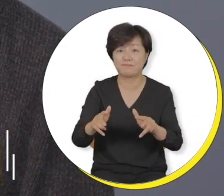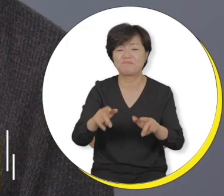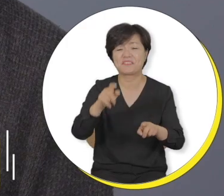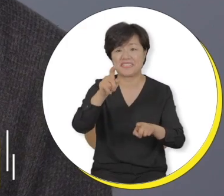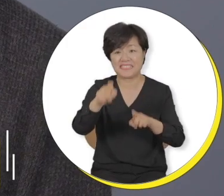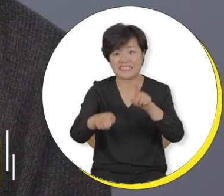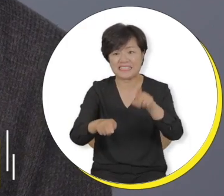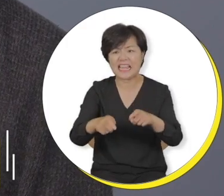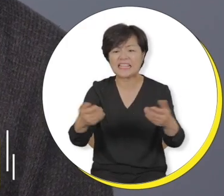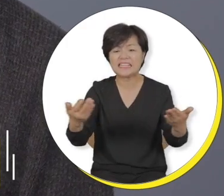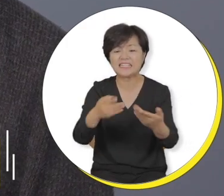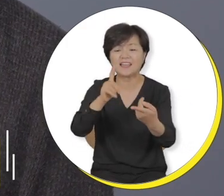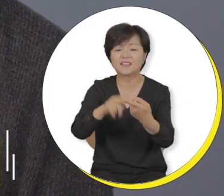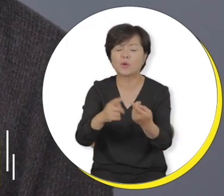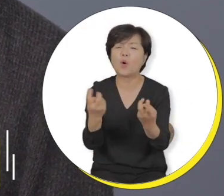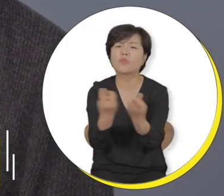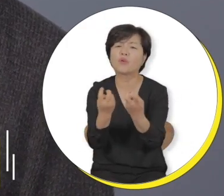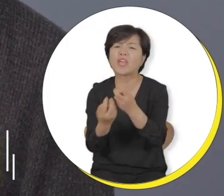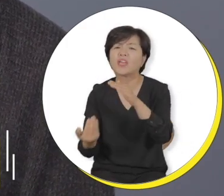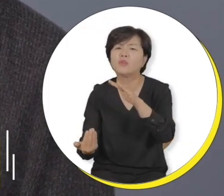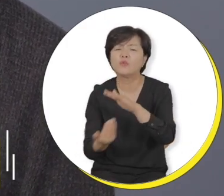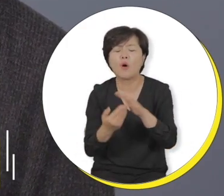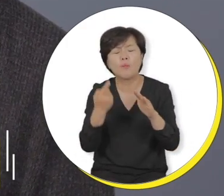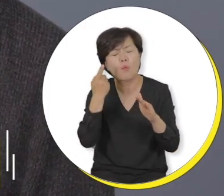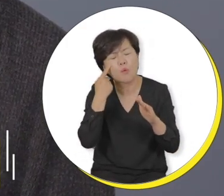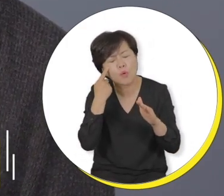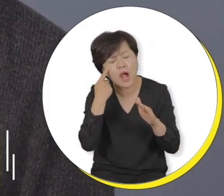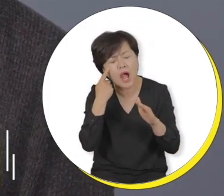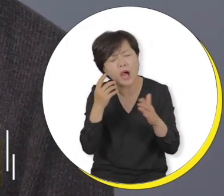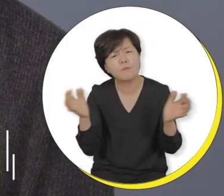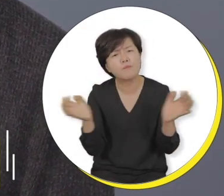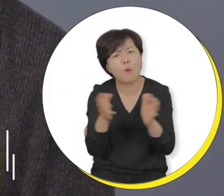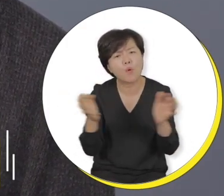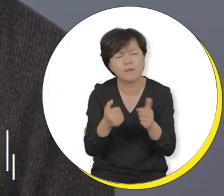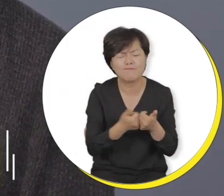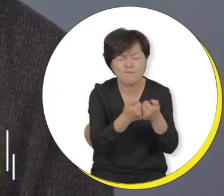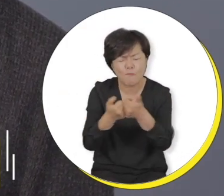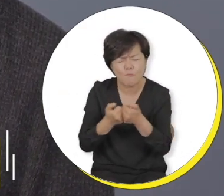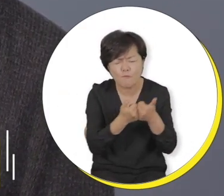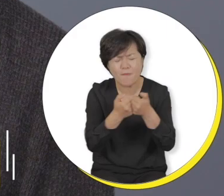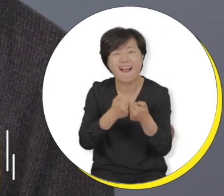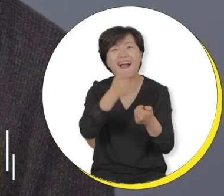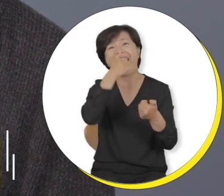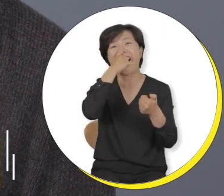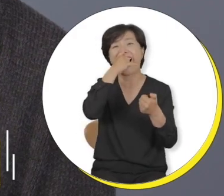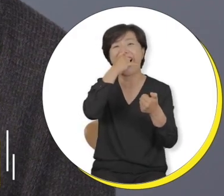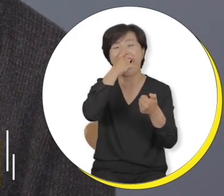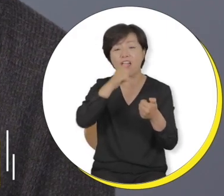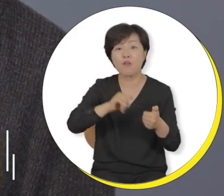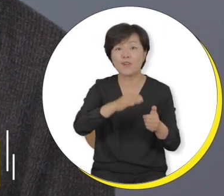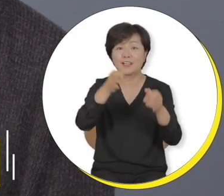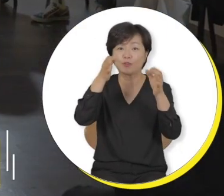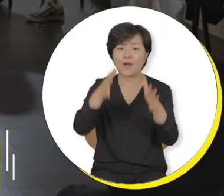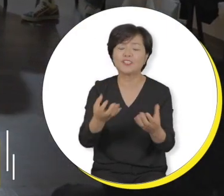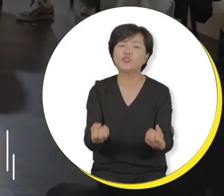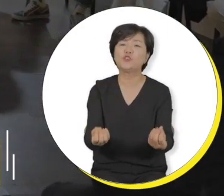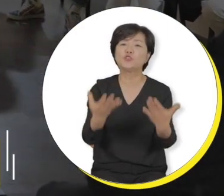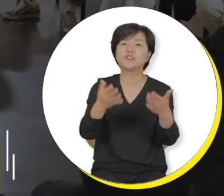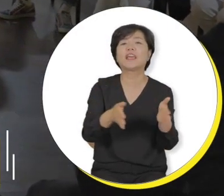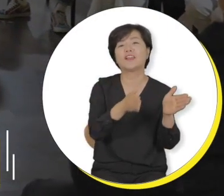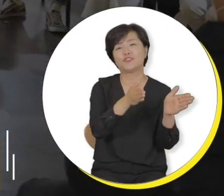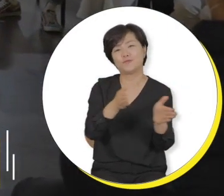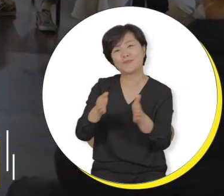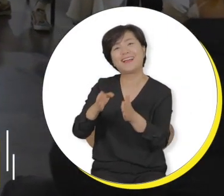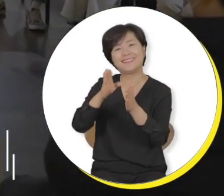우리가 하고 있는 일들에 어떻게 좀 적용을 할까, 그런 모임들을 여러 번 가졌었는데요. 저희가